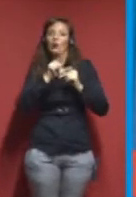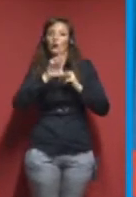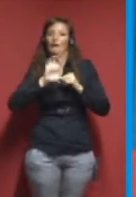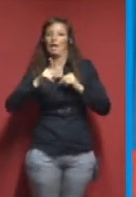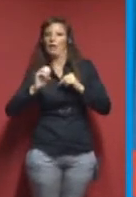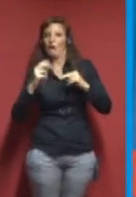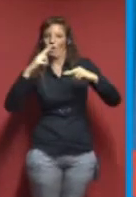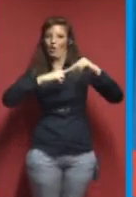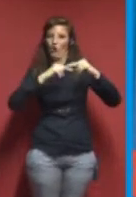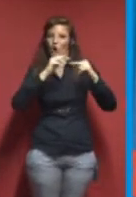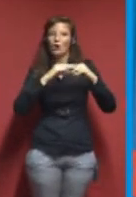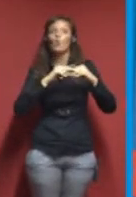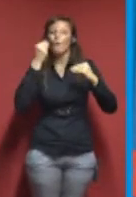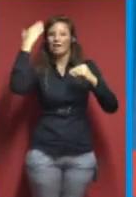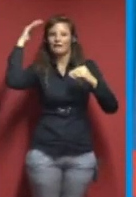lanciato